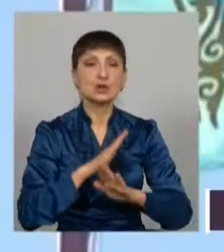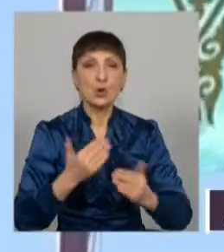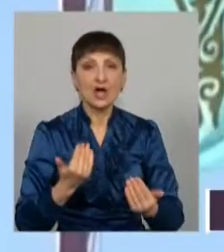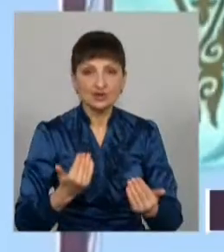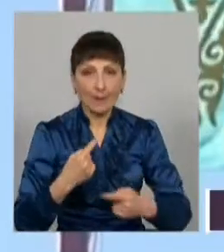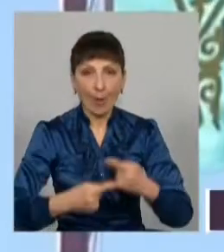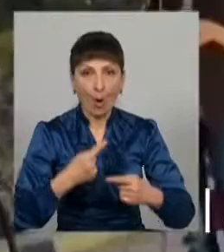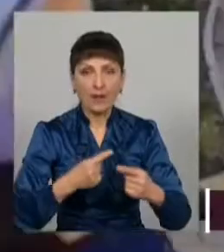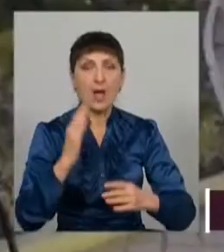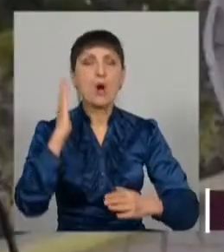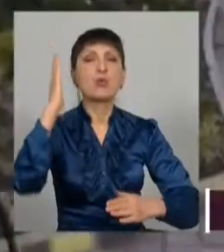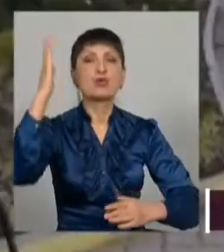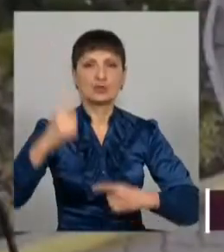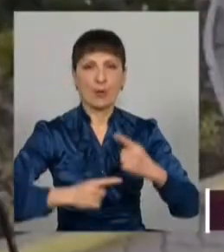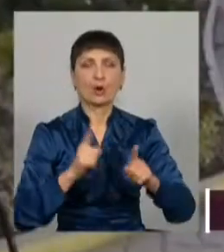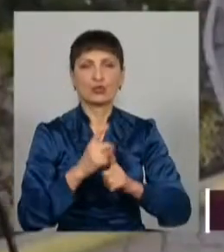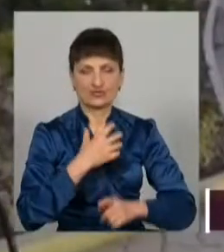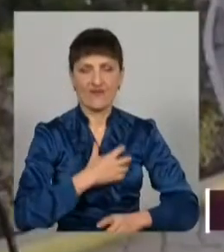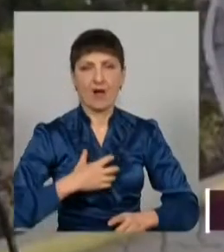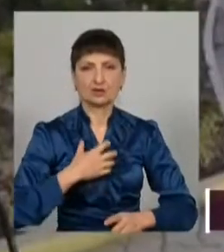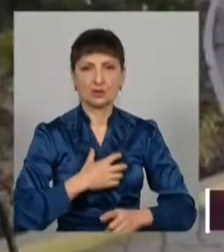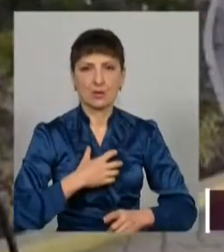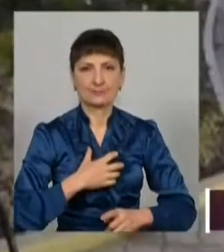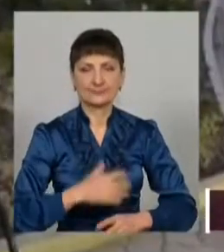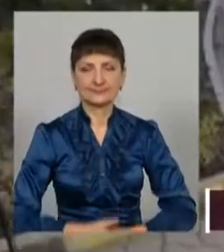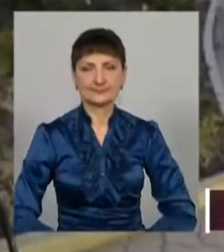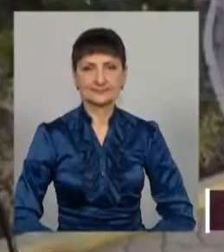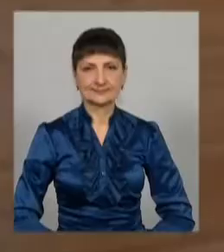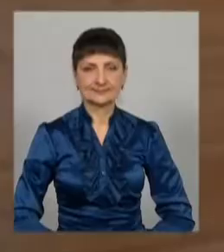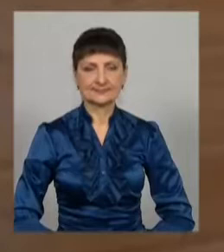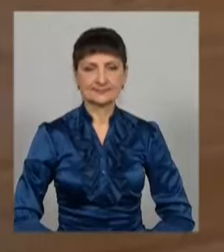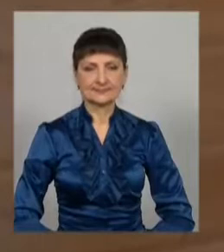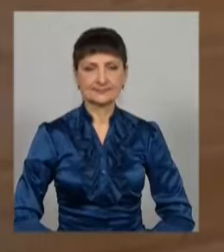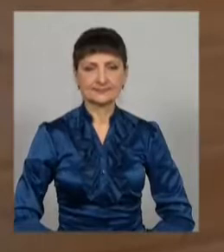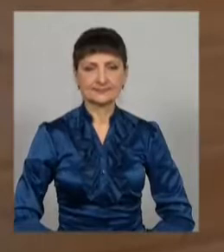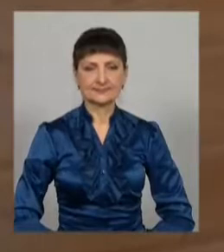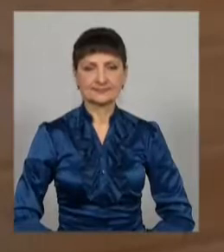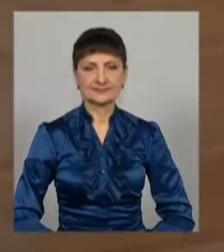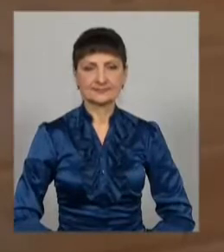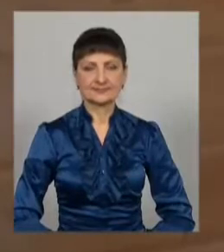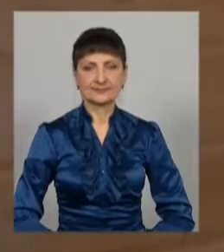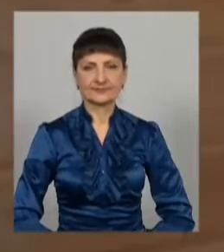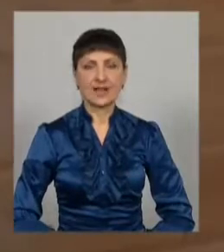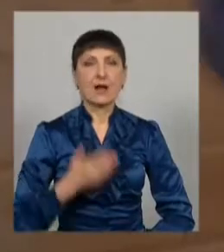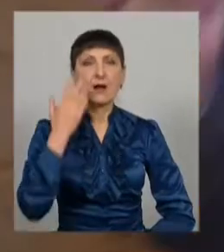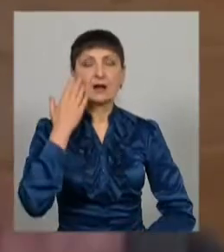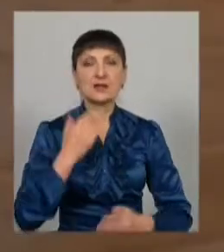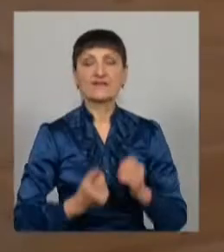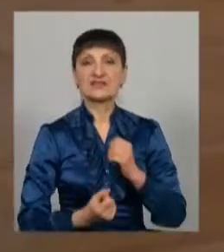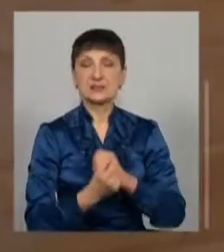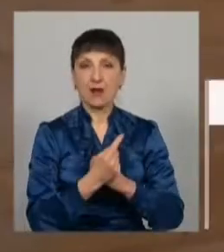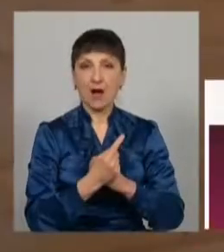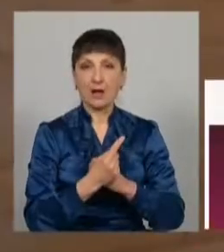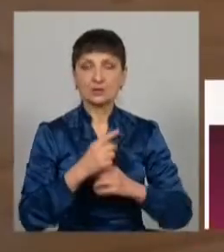но и для будущего поколения казахстанцев, добавил Ауэзов. Когда целое возникает, такие вещи,